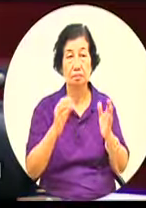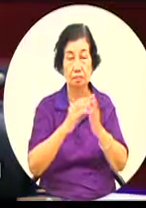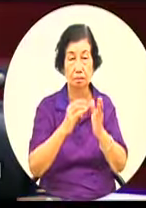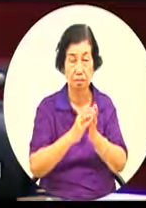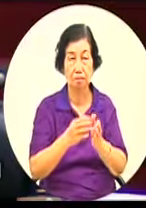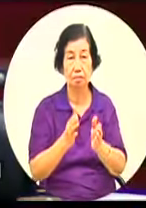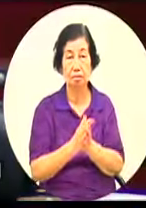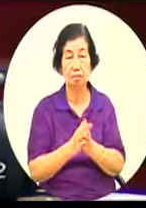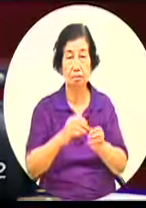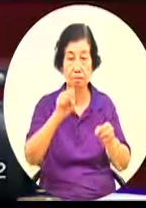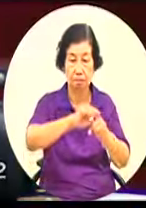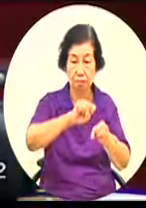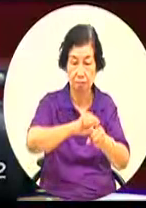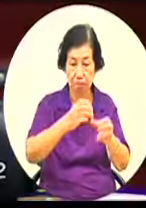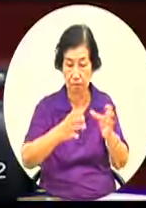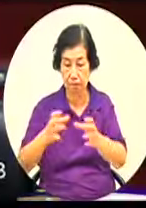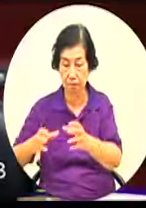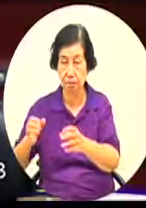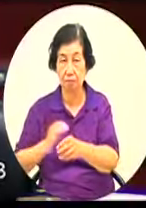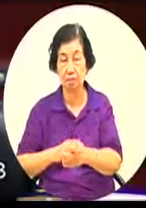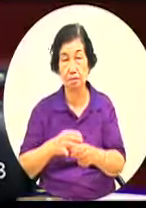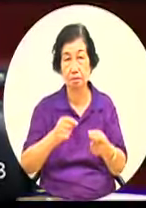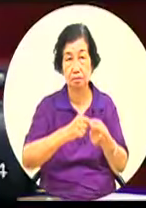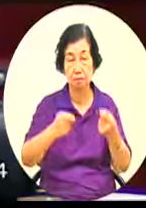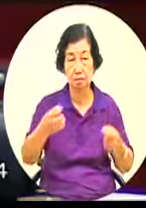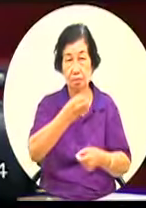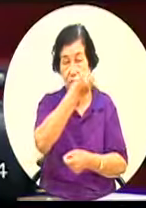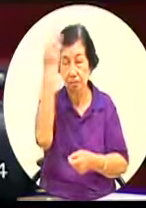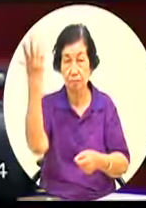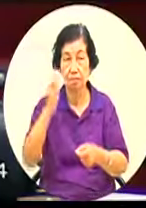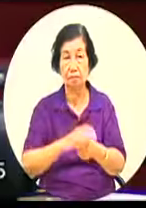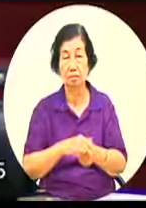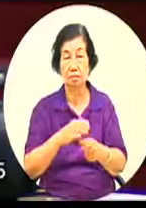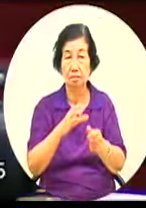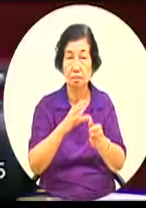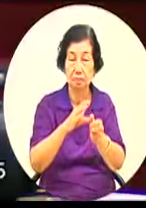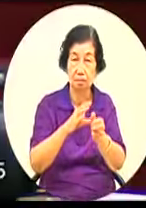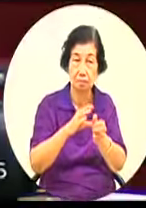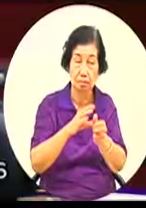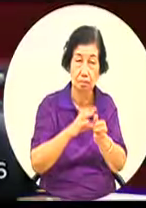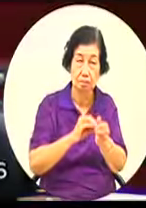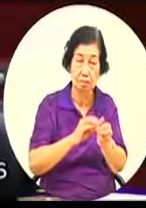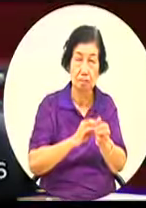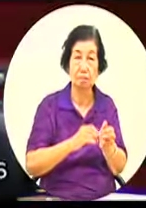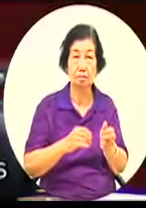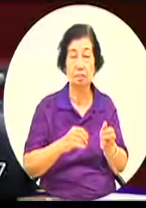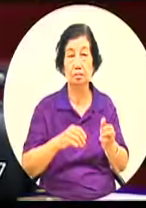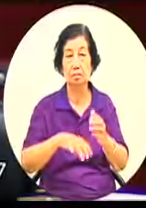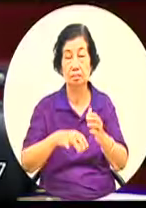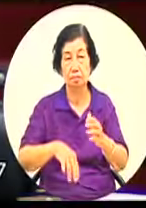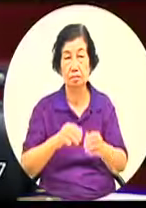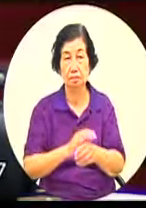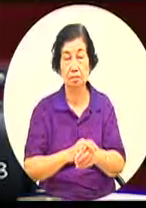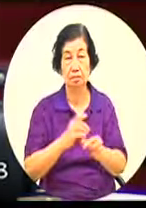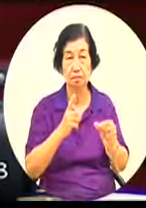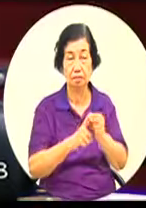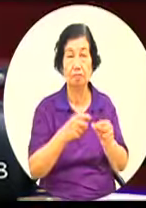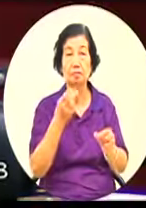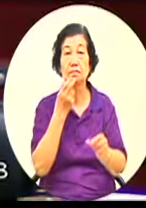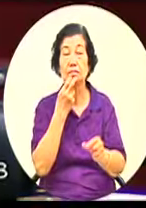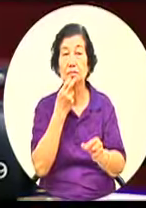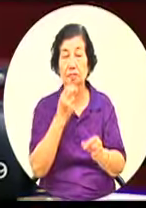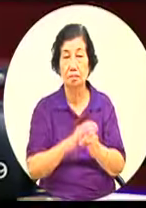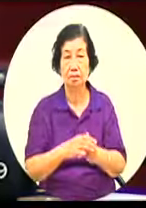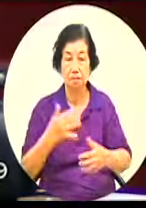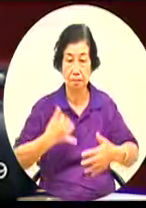院之外呢，那本席也知道目前中央就已经有推所谓的乐龄学习中心，也是借